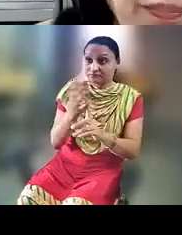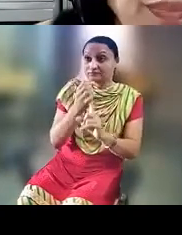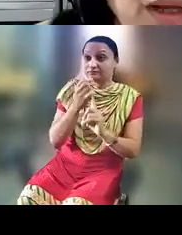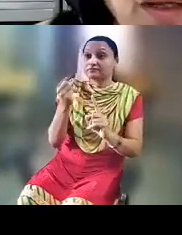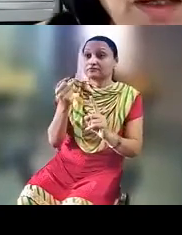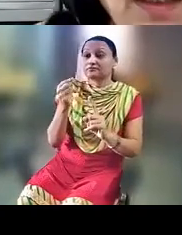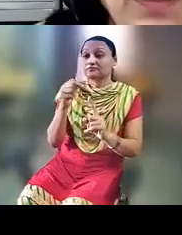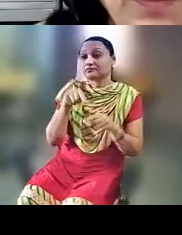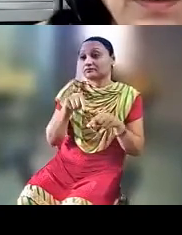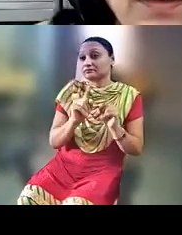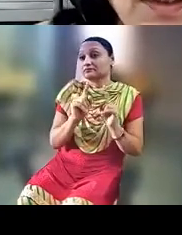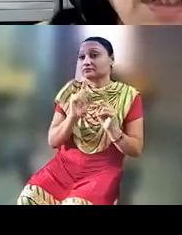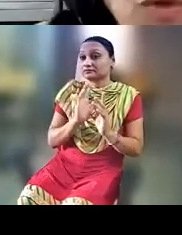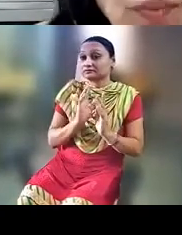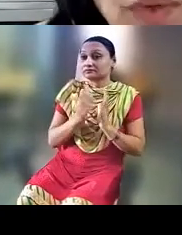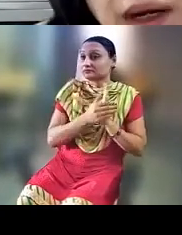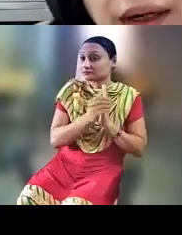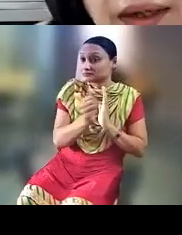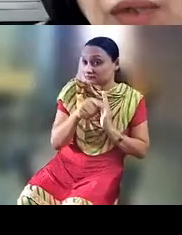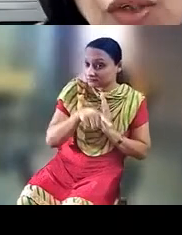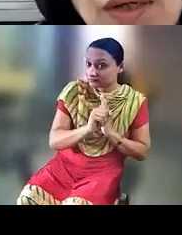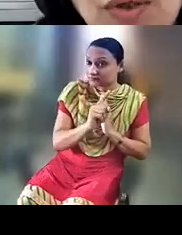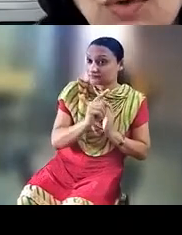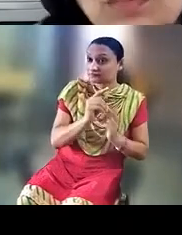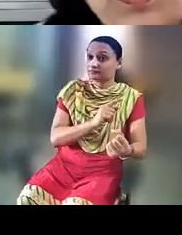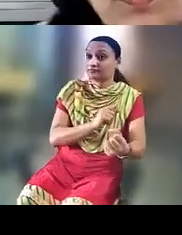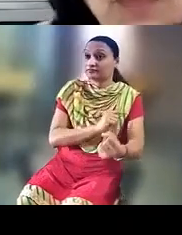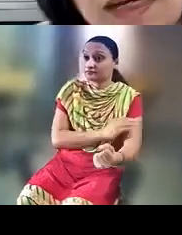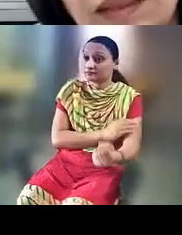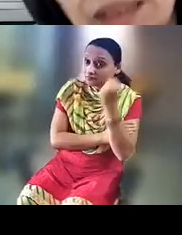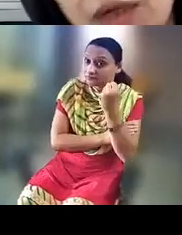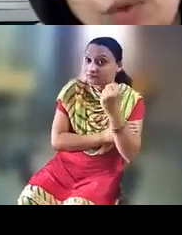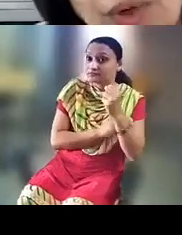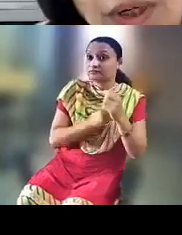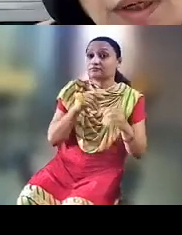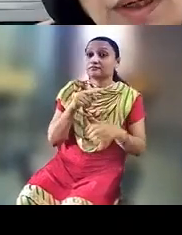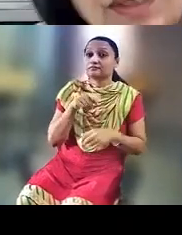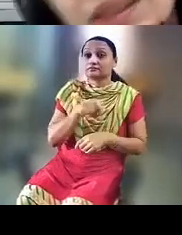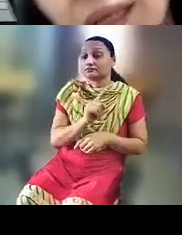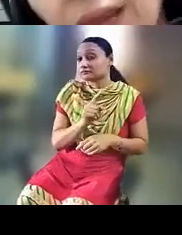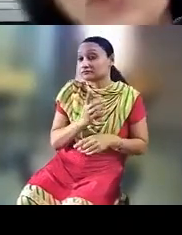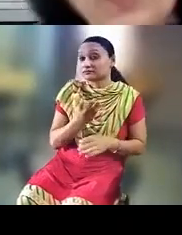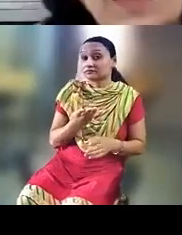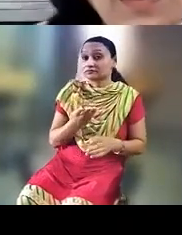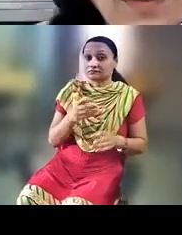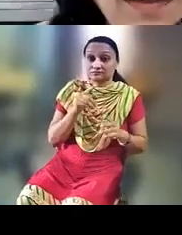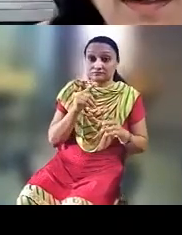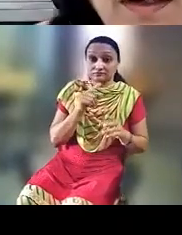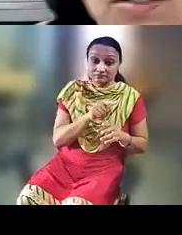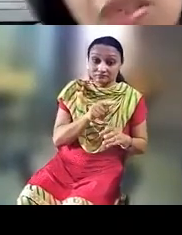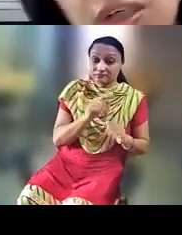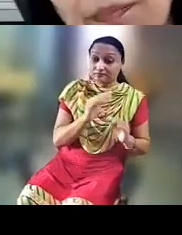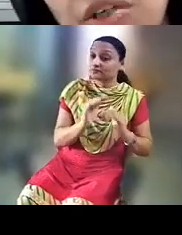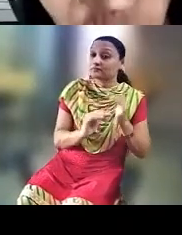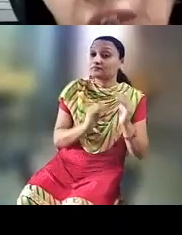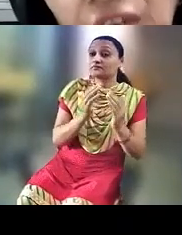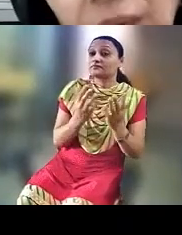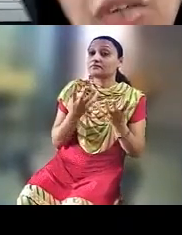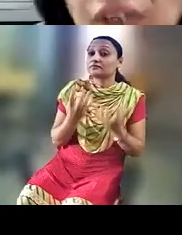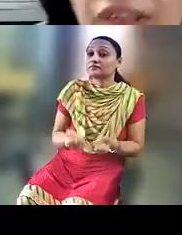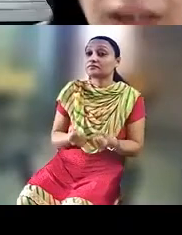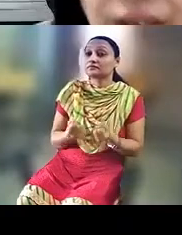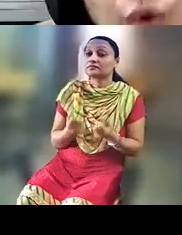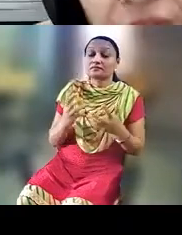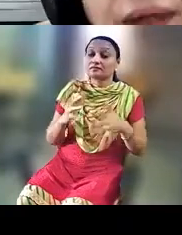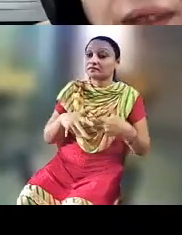देम, कि तुम क्या करना चाहते हो, कैसे करोगे, इसके लिए तुम्हें क्या करना है। इस सब पे चर्चा